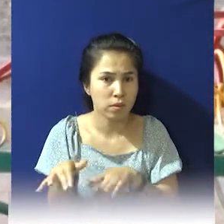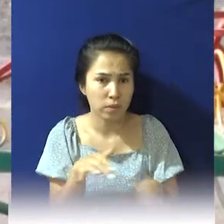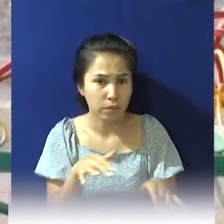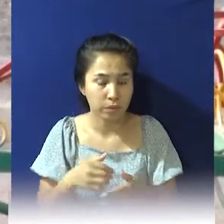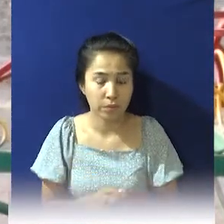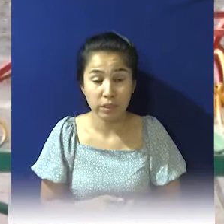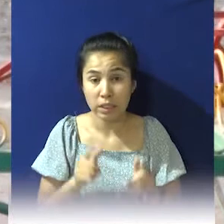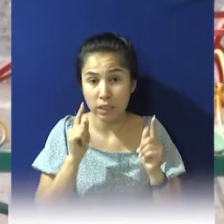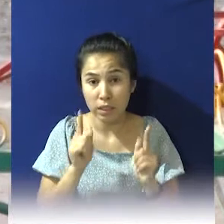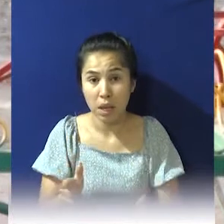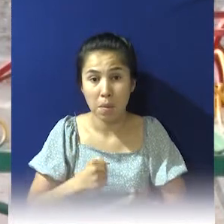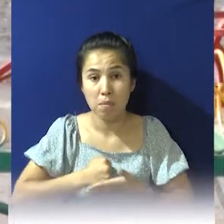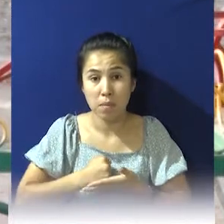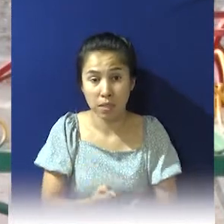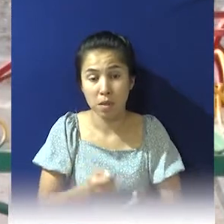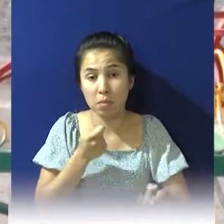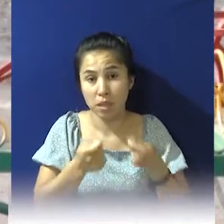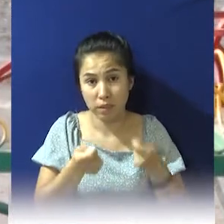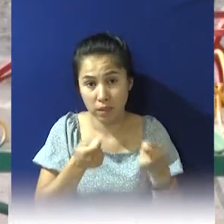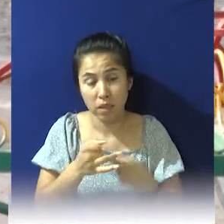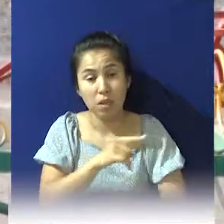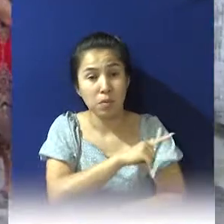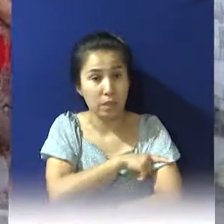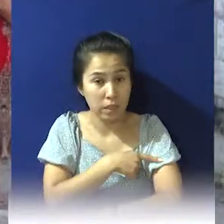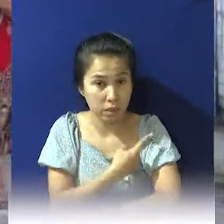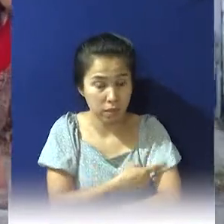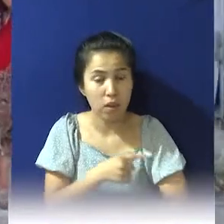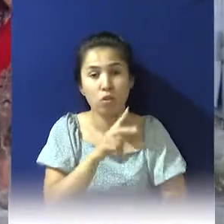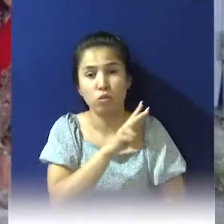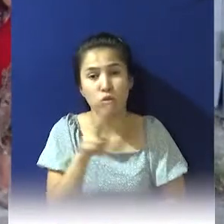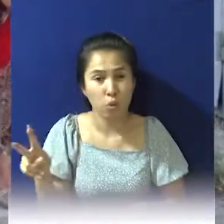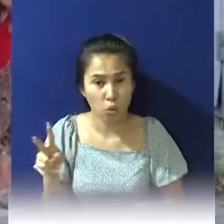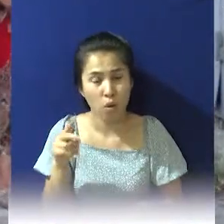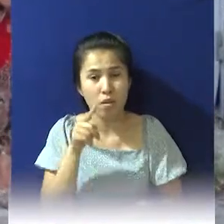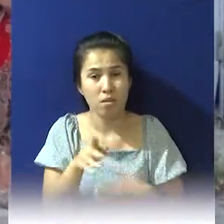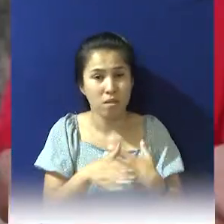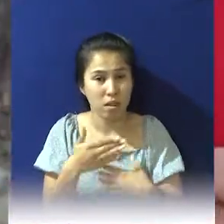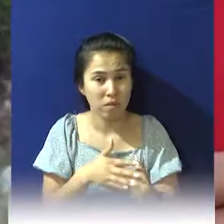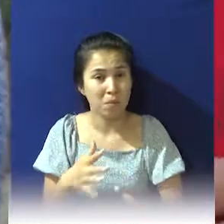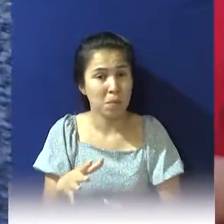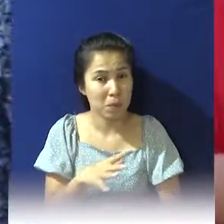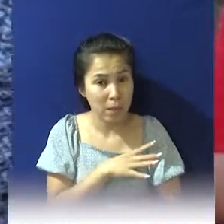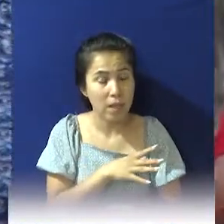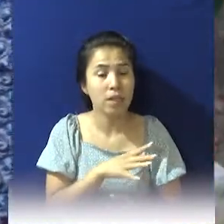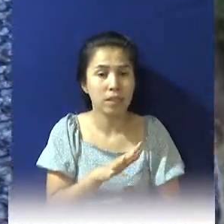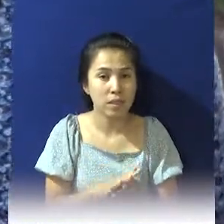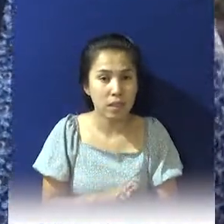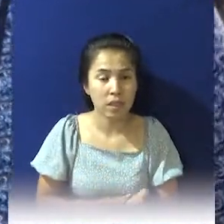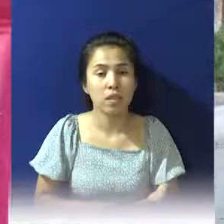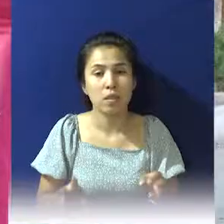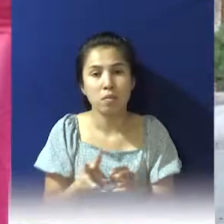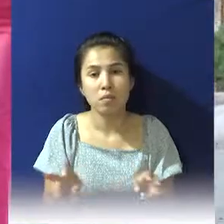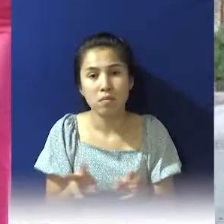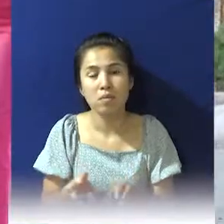Футбольное поле нам сделайте, чтобы дети не в пыли играли. Люди просят местные власти обратить на них хоть какое-то внимание и решить